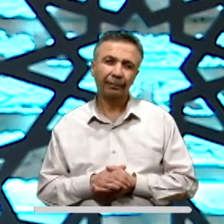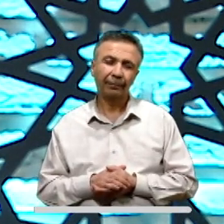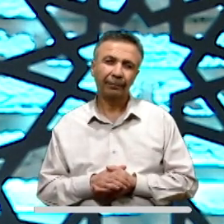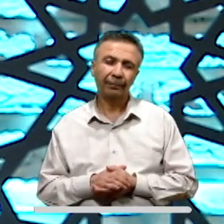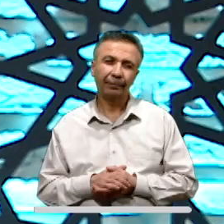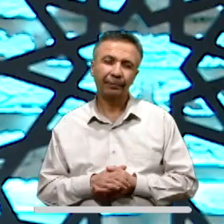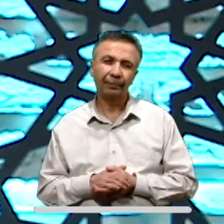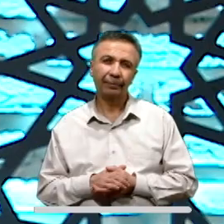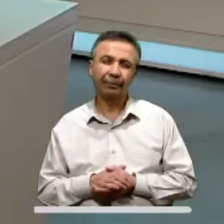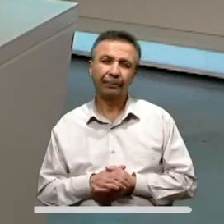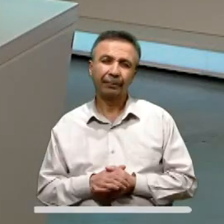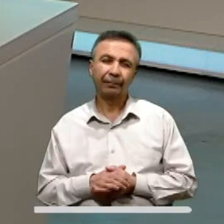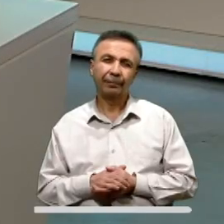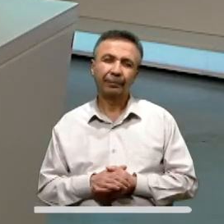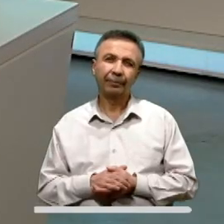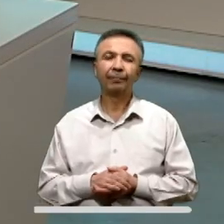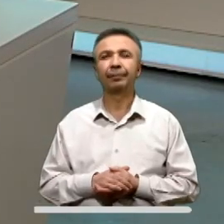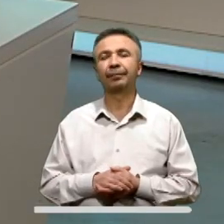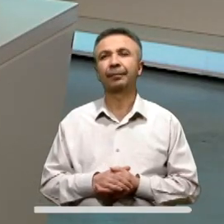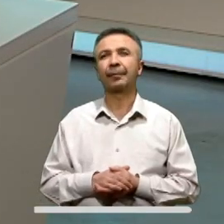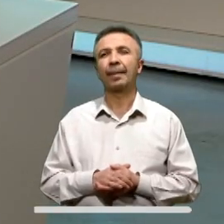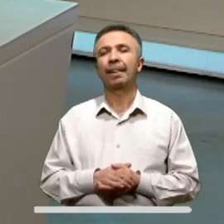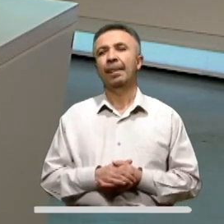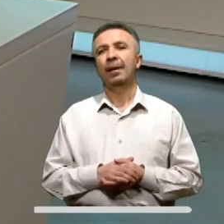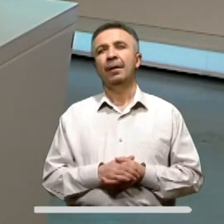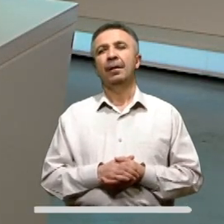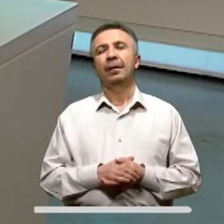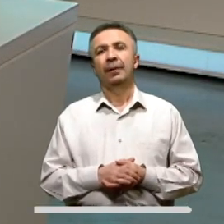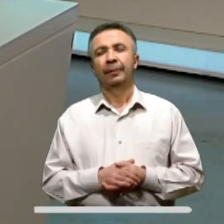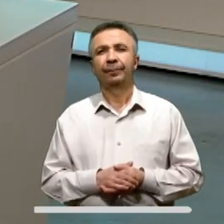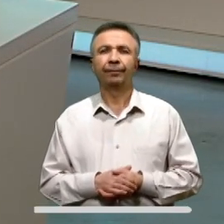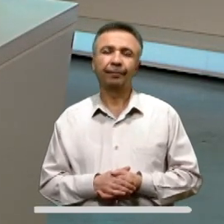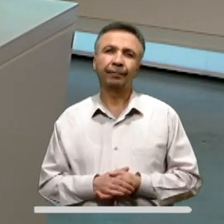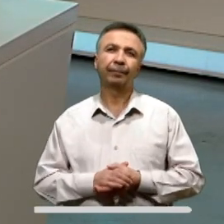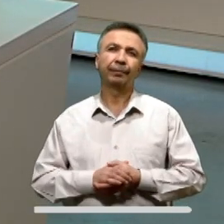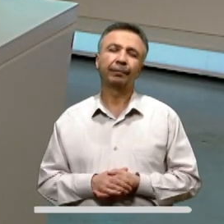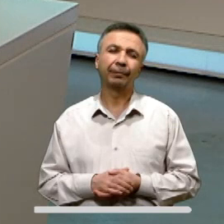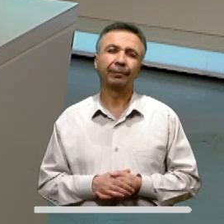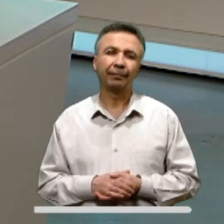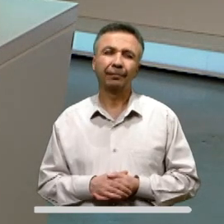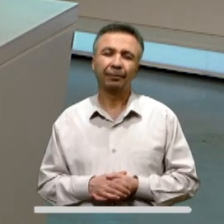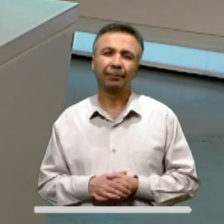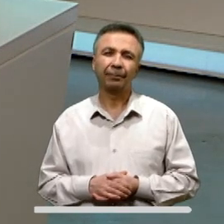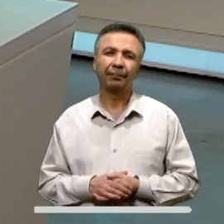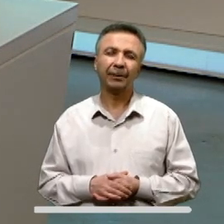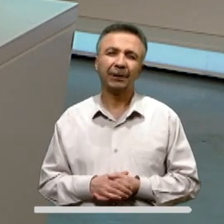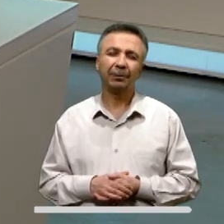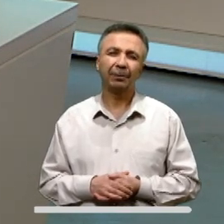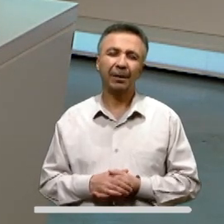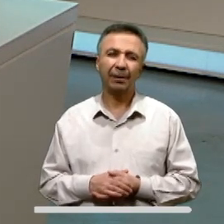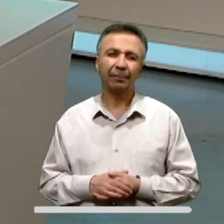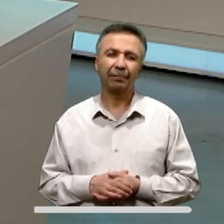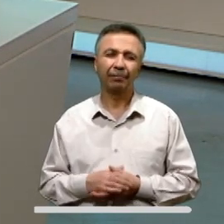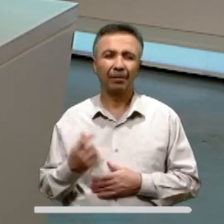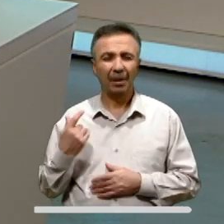selam ediyoruz. Hayırlı akşamlar. Bu tarz durumlarda bir Müslümanın tavrı ne olmalı? Şimdi biz olayı özelleştirmeyelim.